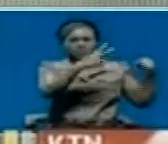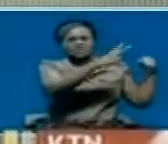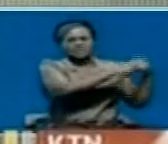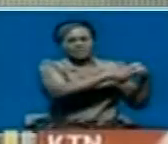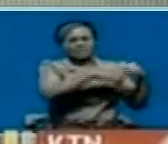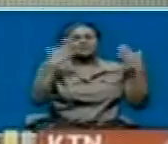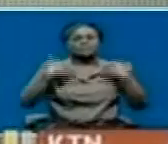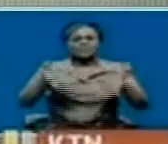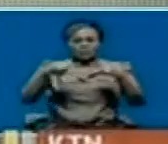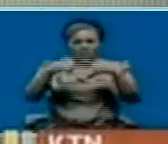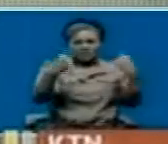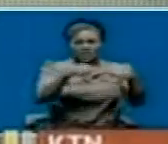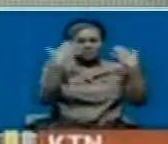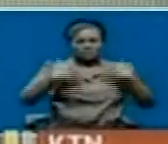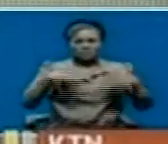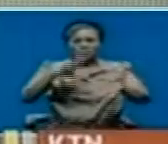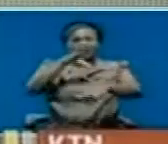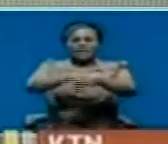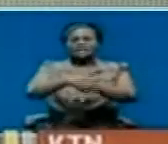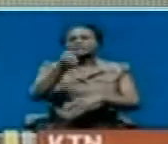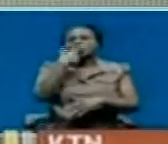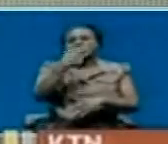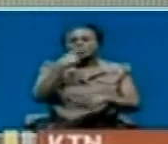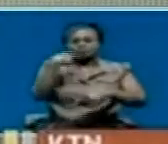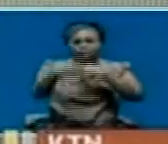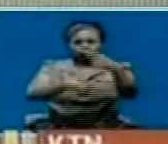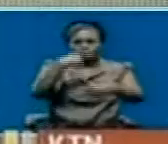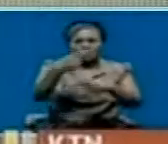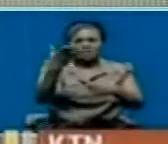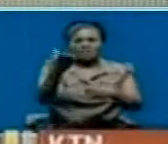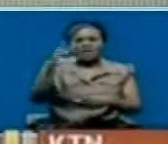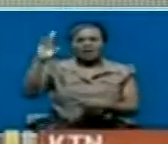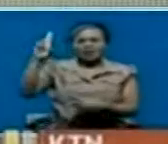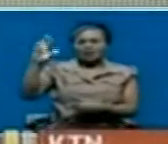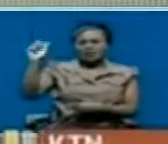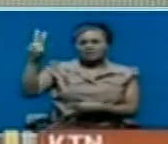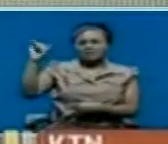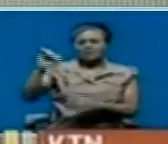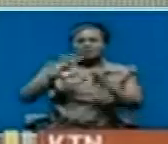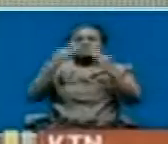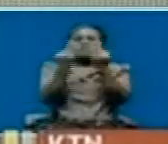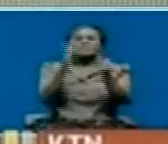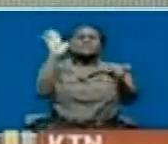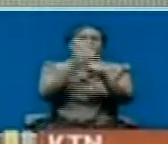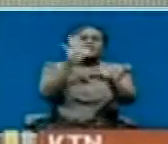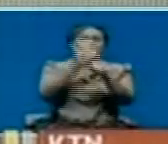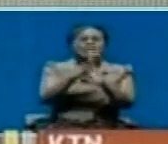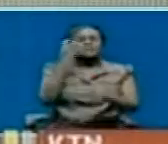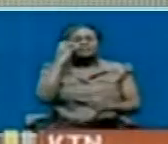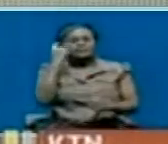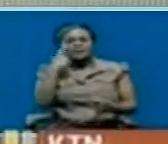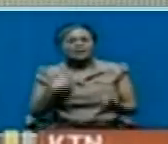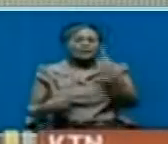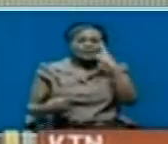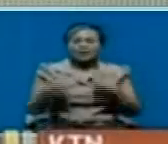huku majeruhi wakiendelea kupokea matibabu katika hospitali ya wilaya ya Eldama Ravine. Familia nyingi zinaomboleza baada ya